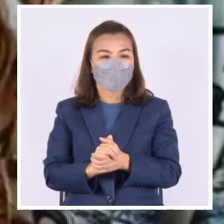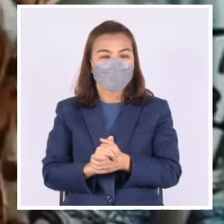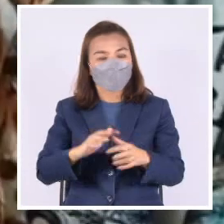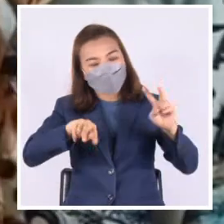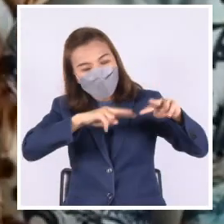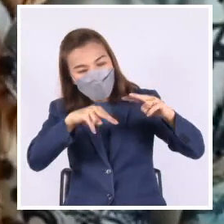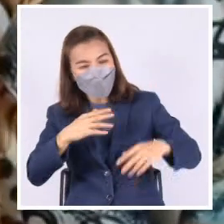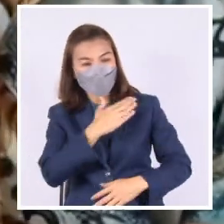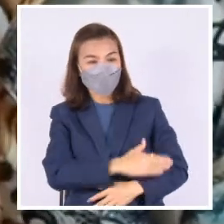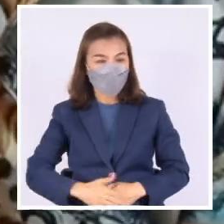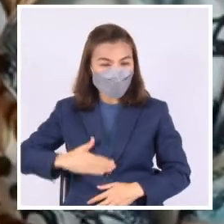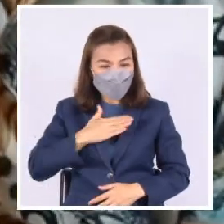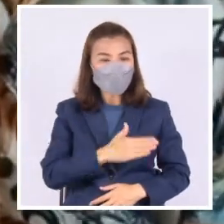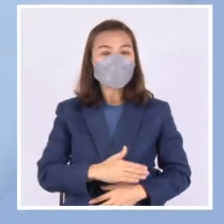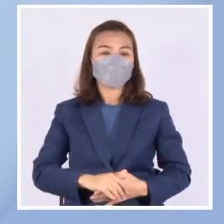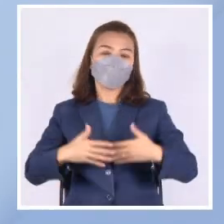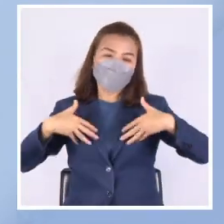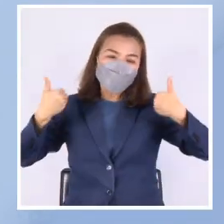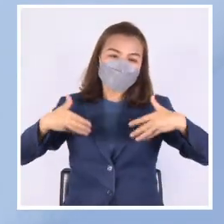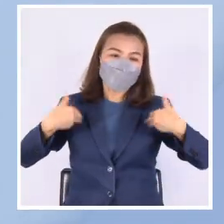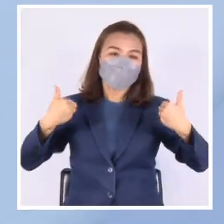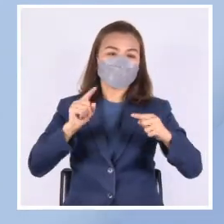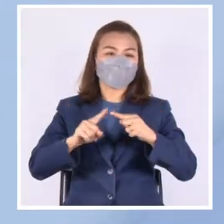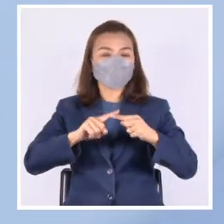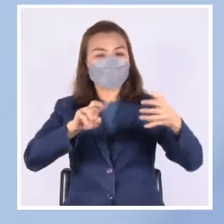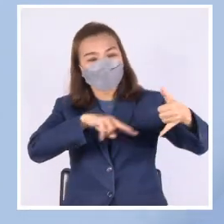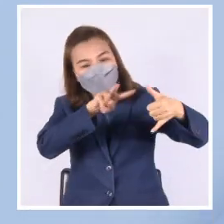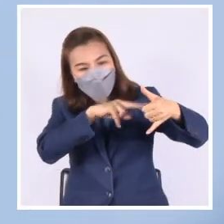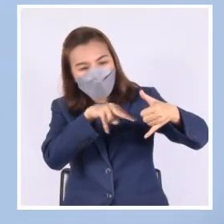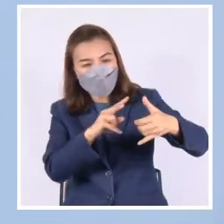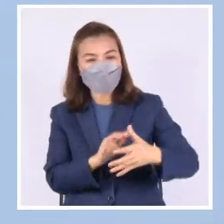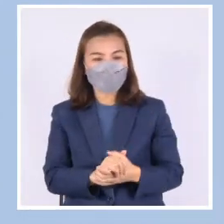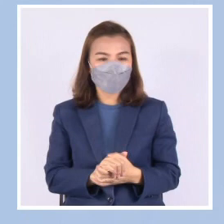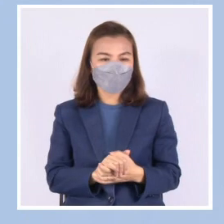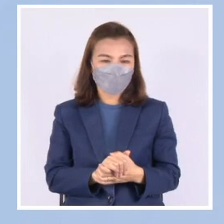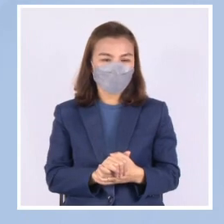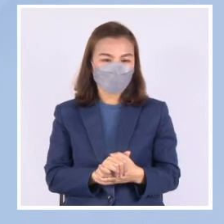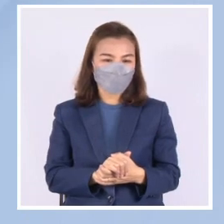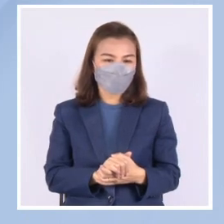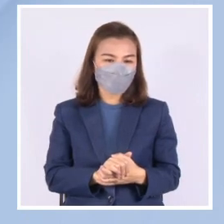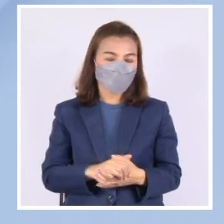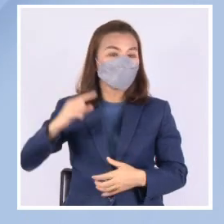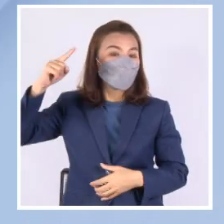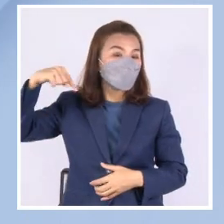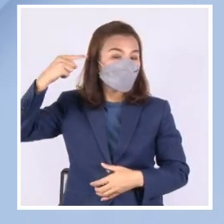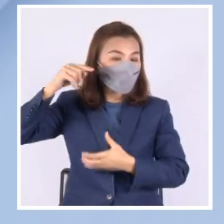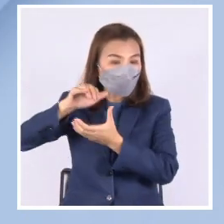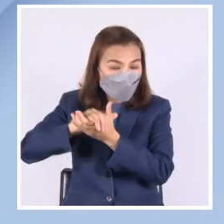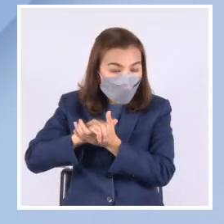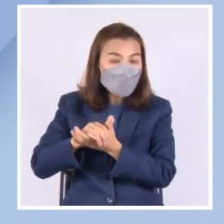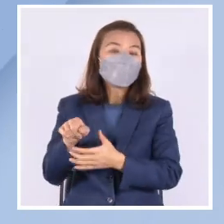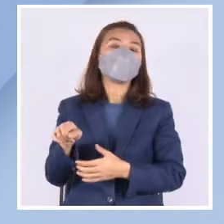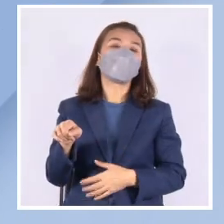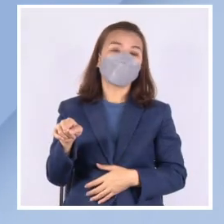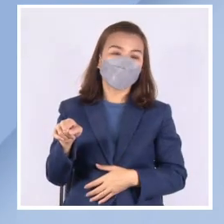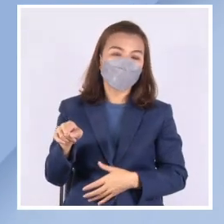ภาพเรื่องความสุขของเรามากกว่าน ี่แหละค่ะเป็นภาพความประทับใจของผู้เป็นภรรยาแล้วคนในโลกออนไลน์ก็ประทับใจ